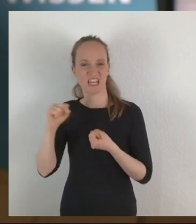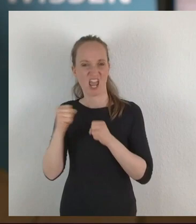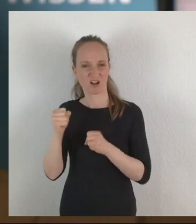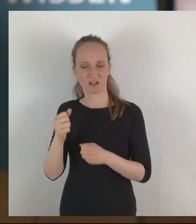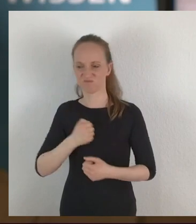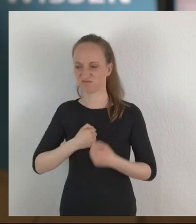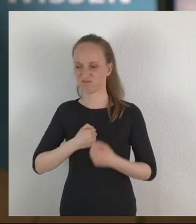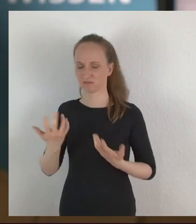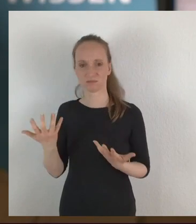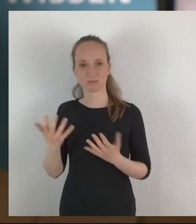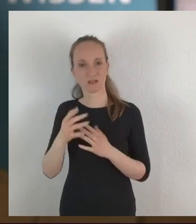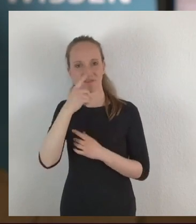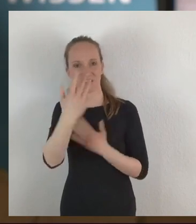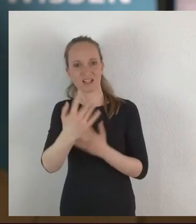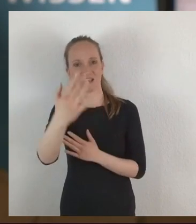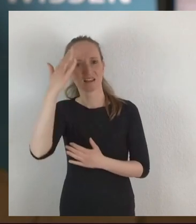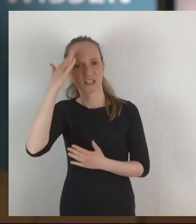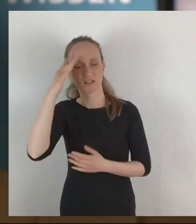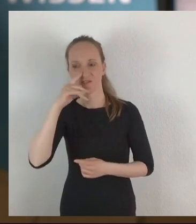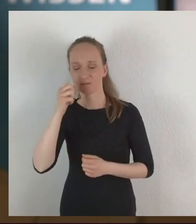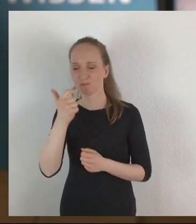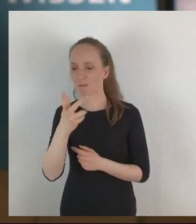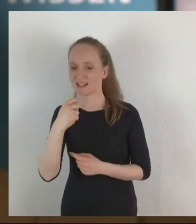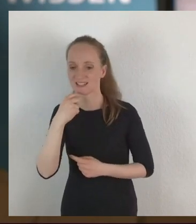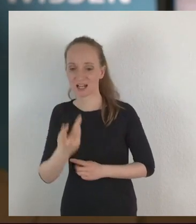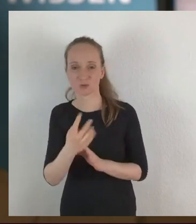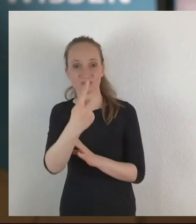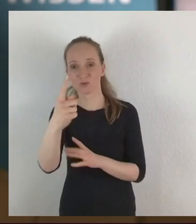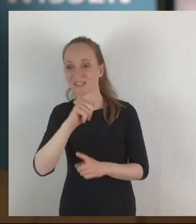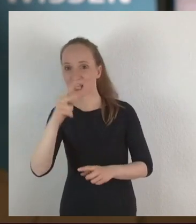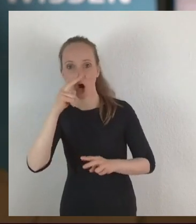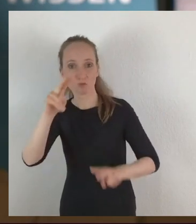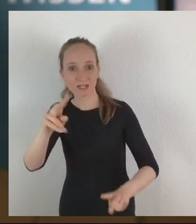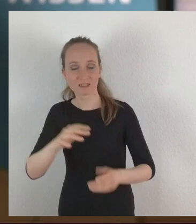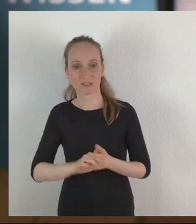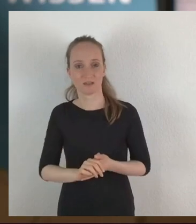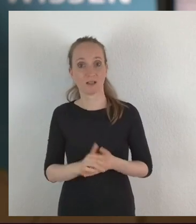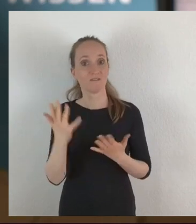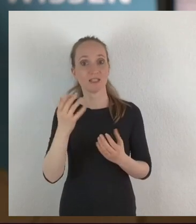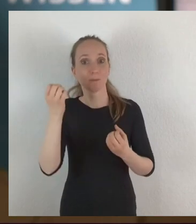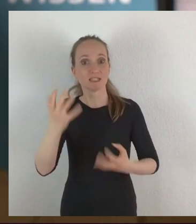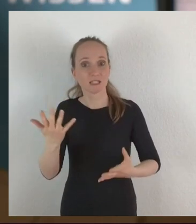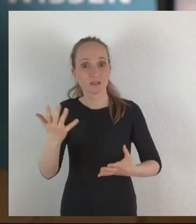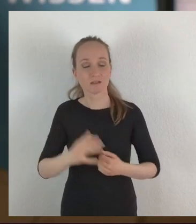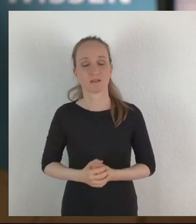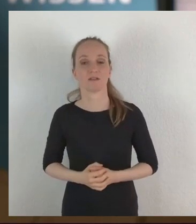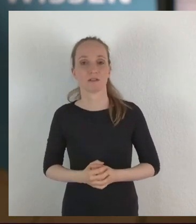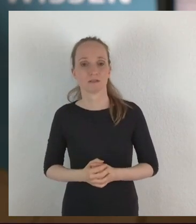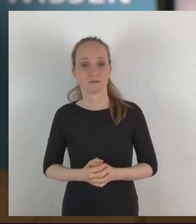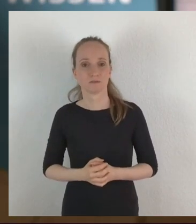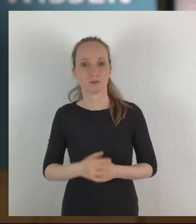Emotionen ausdrücken. Ich mache jetzt Ärger. Kennt ihr ja vielleicht, wenn ihr euch paar Mal ein paar Mal gesagt habt und ihr passt nicht auf und so weiter.